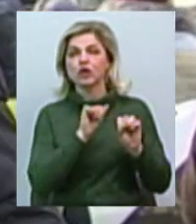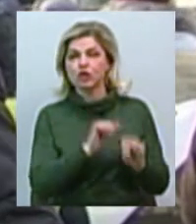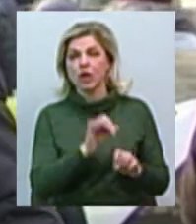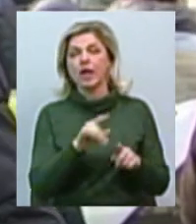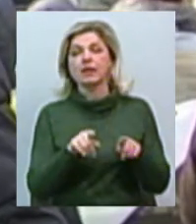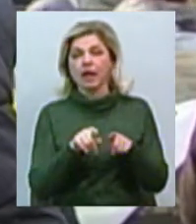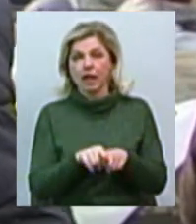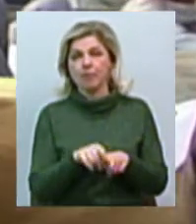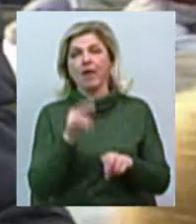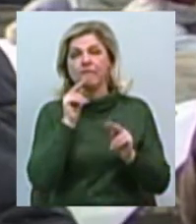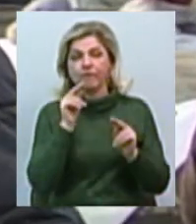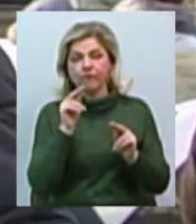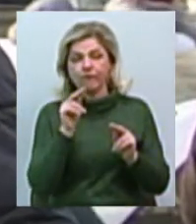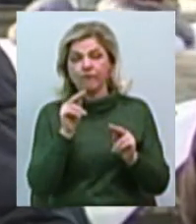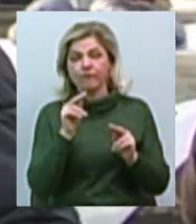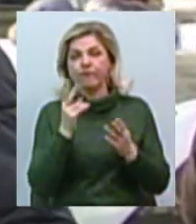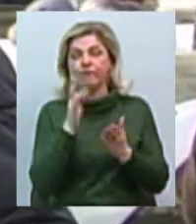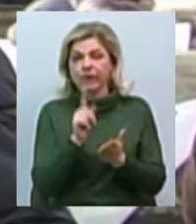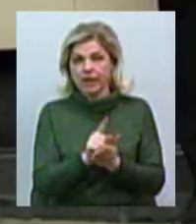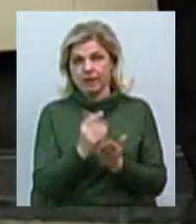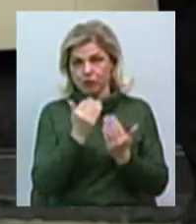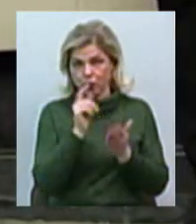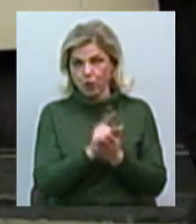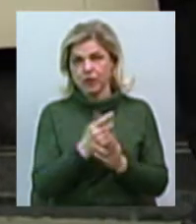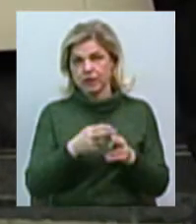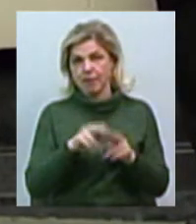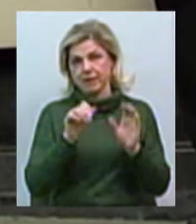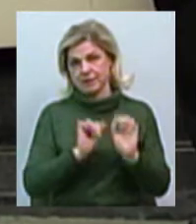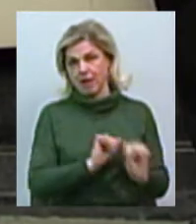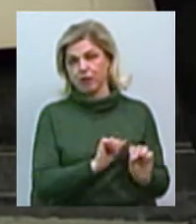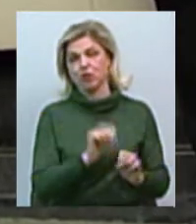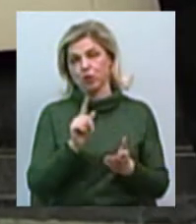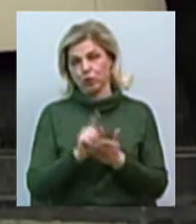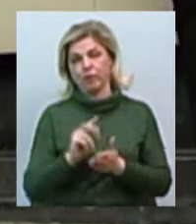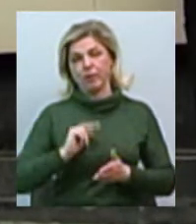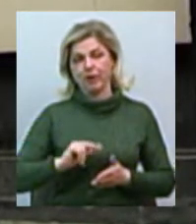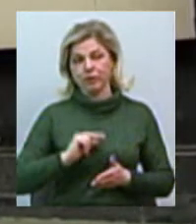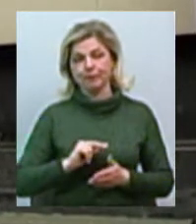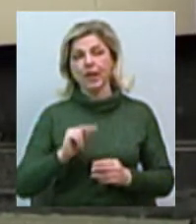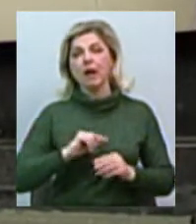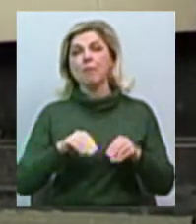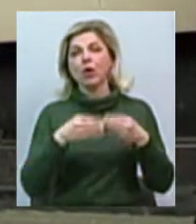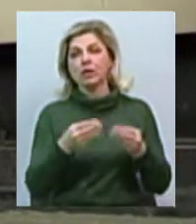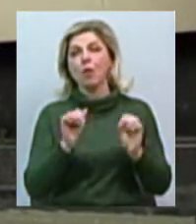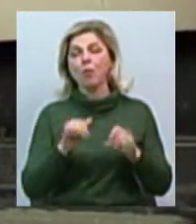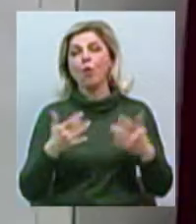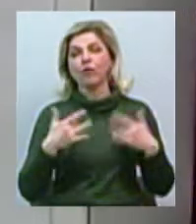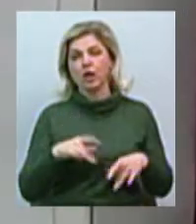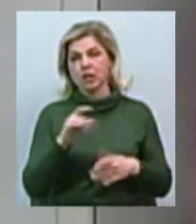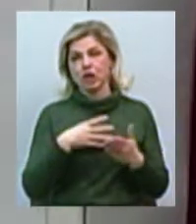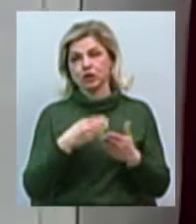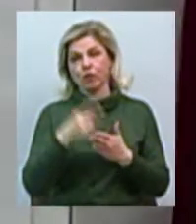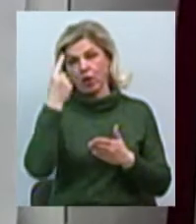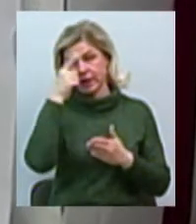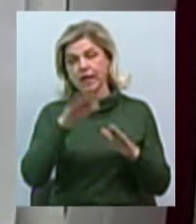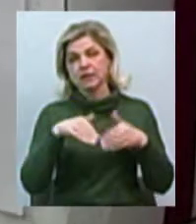чином винна цьому захисту, вона буде працювати. У законопроєкті йдеться, роботодавець може звільнити працівника за власну ініціативу. Має